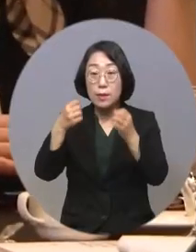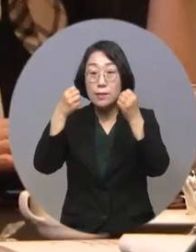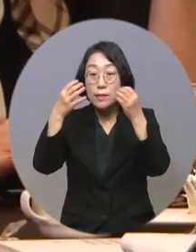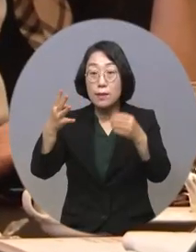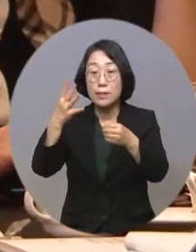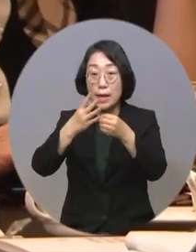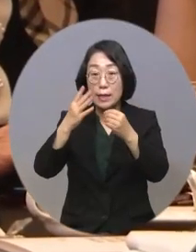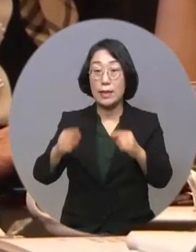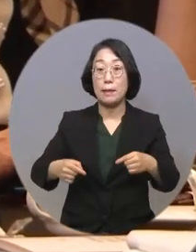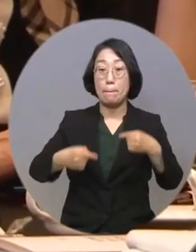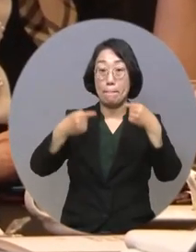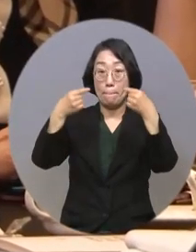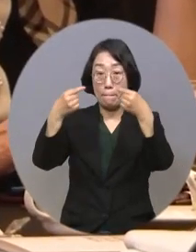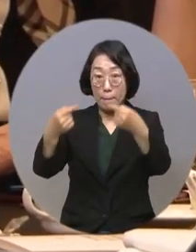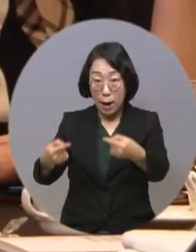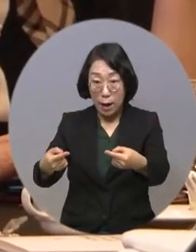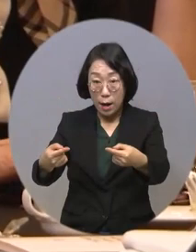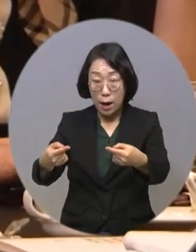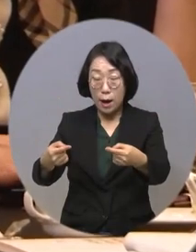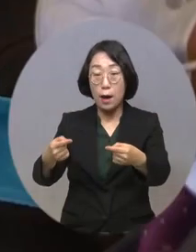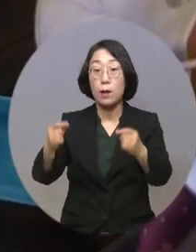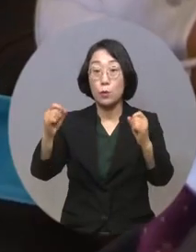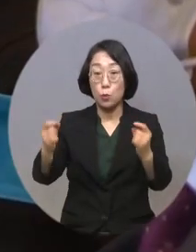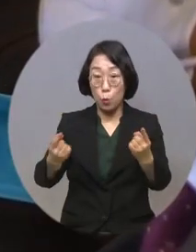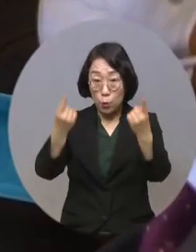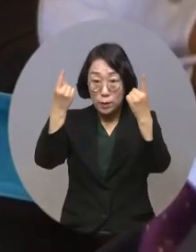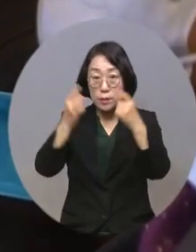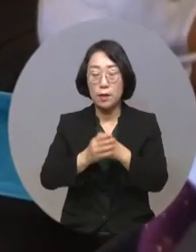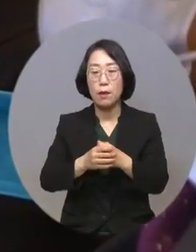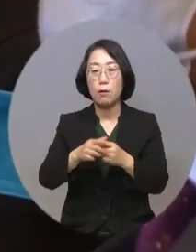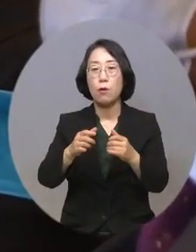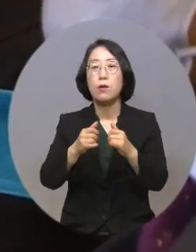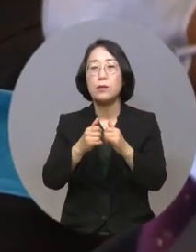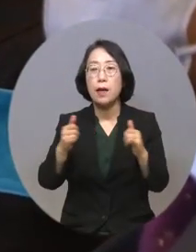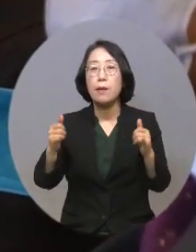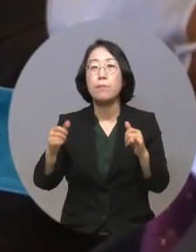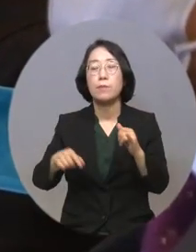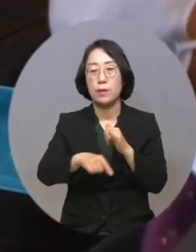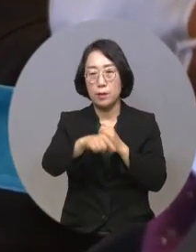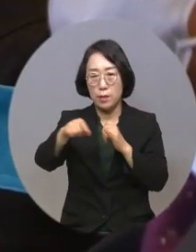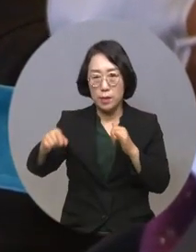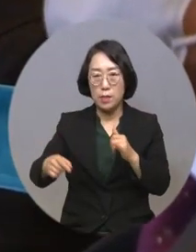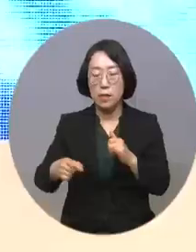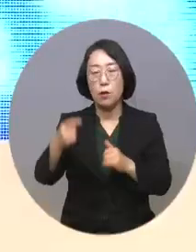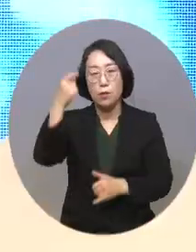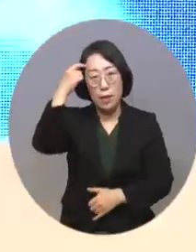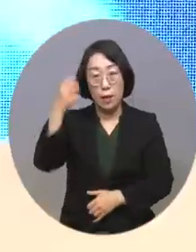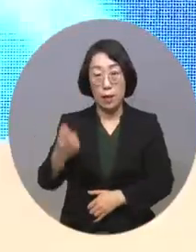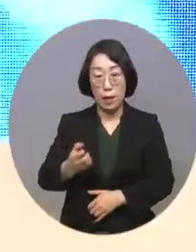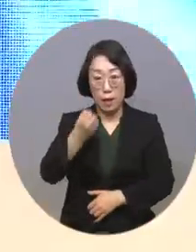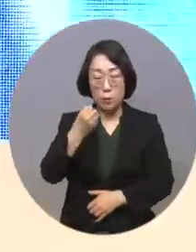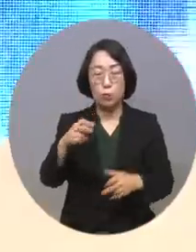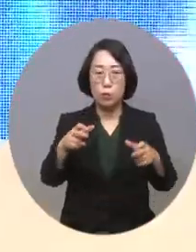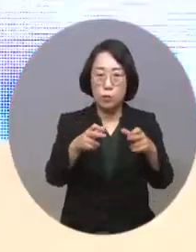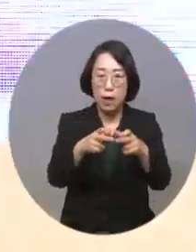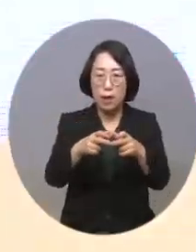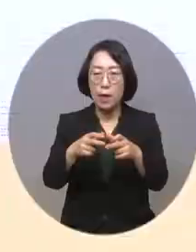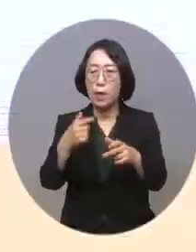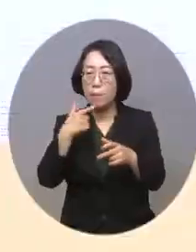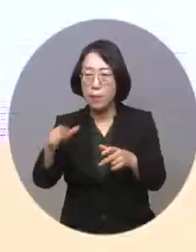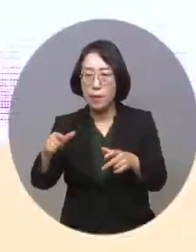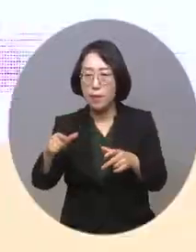4개입 학생들이 입학하고 로써 지역사회의 시민들이 중에 사상을 바탕으로 장애인과 비장애인 사이를